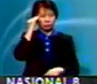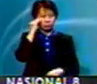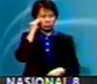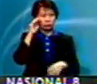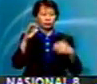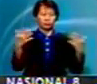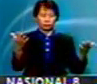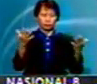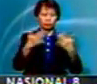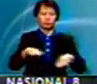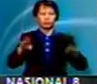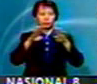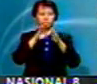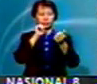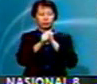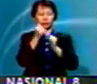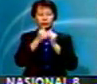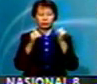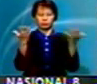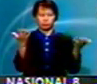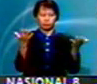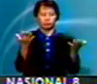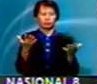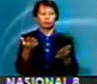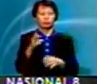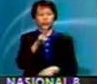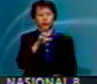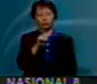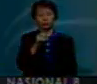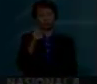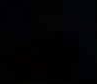paparan itu sebenarnya sukan mengakhiri Nasional 8 edisi 20 September. Baik.